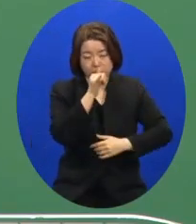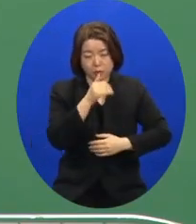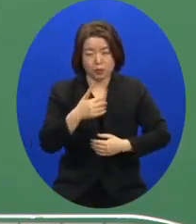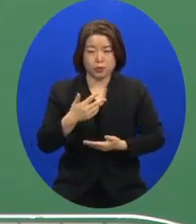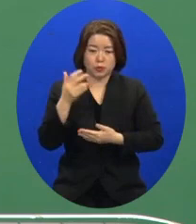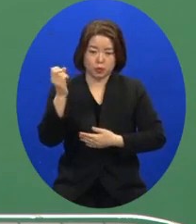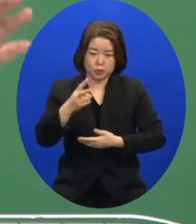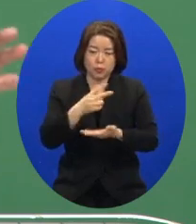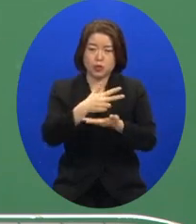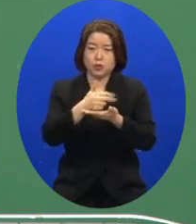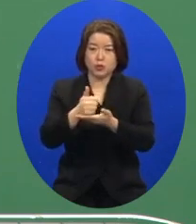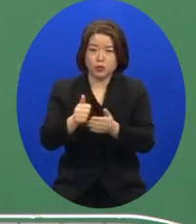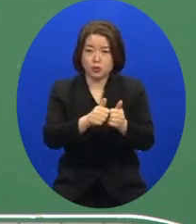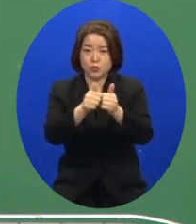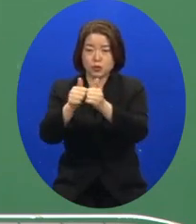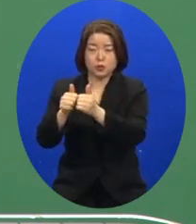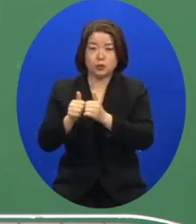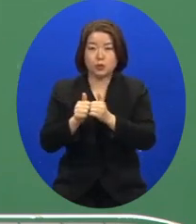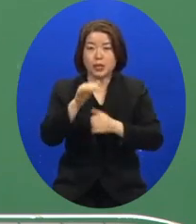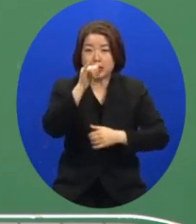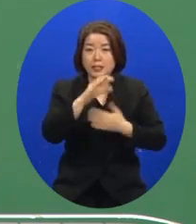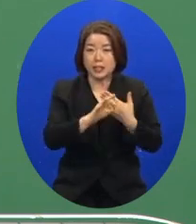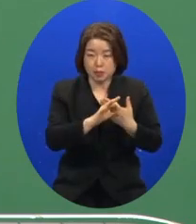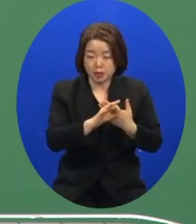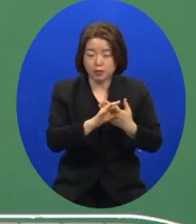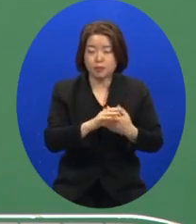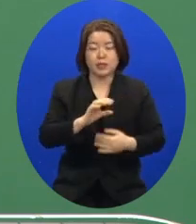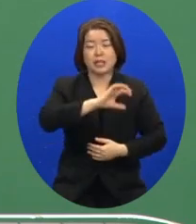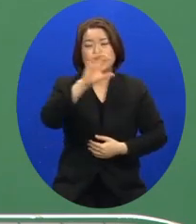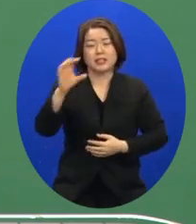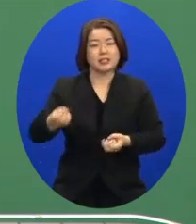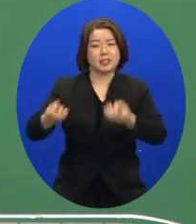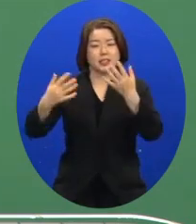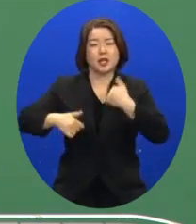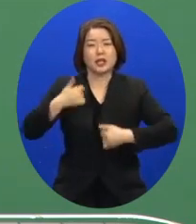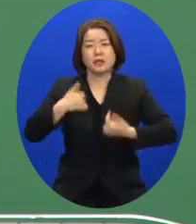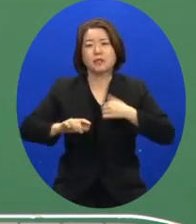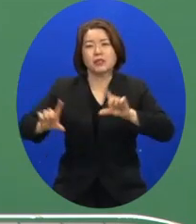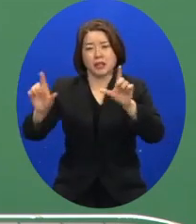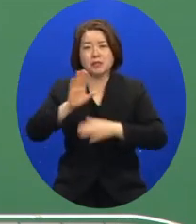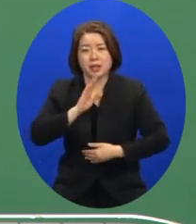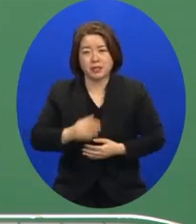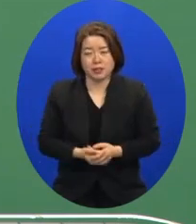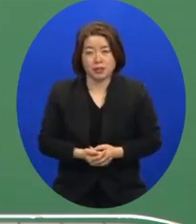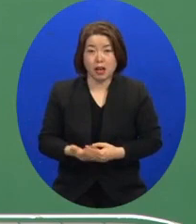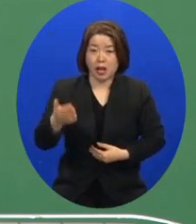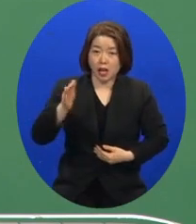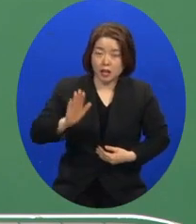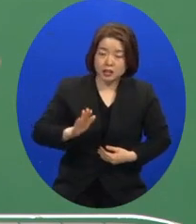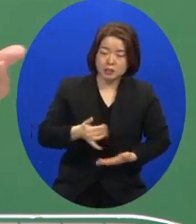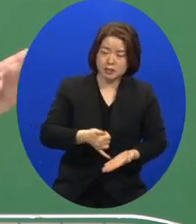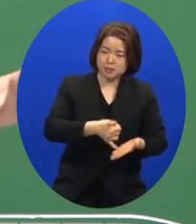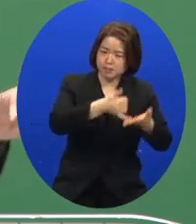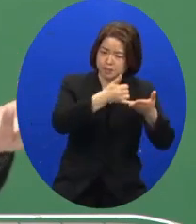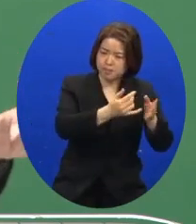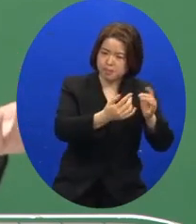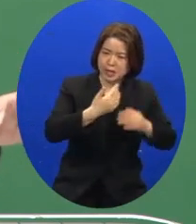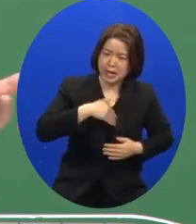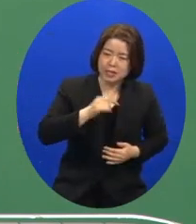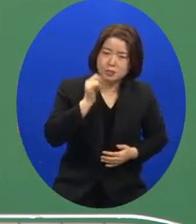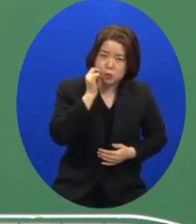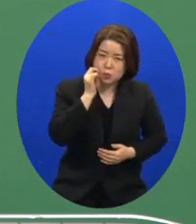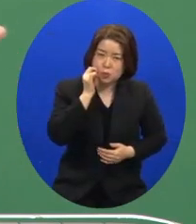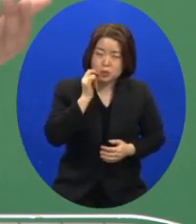동행한다면 성탄절은 대단히 기쁜 날입니다. 그러나 내가 주님을 인격적으로 알지 못하다면